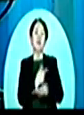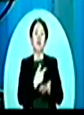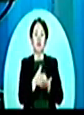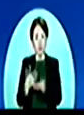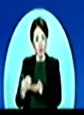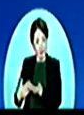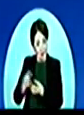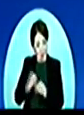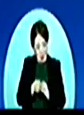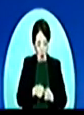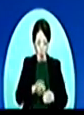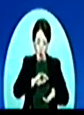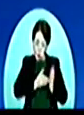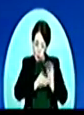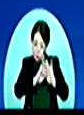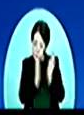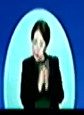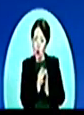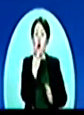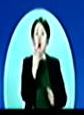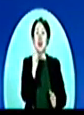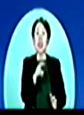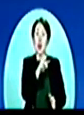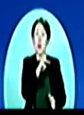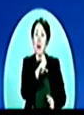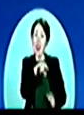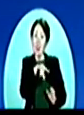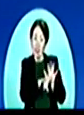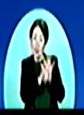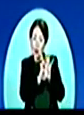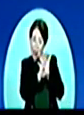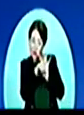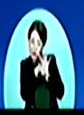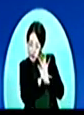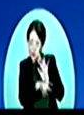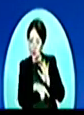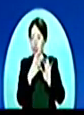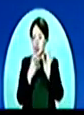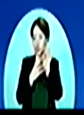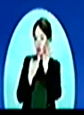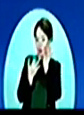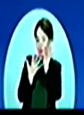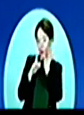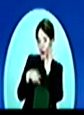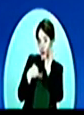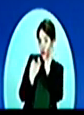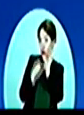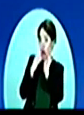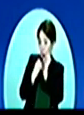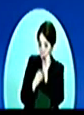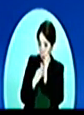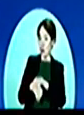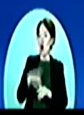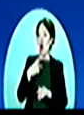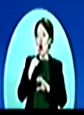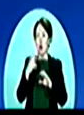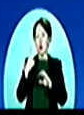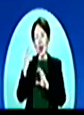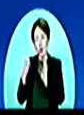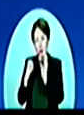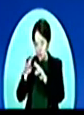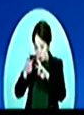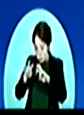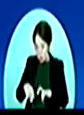нийлүүлэн 2018 онд төлөвлөсөн 20 сая малын 95.7%, 2019 онд